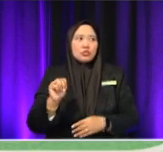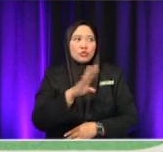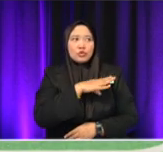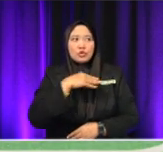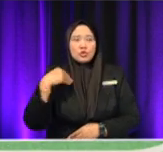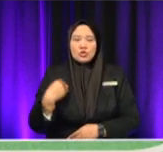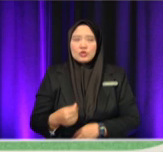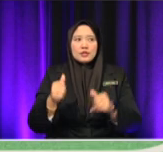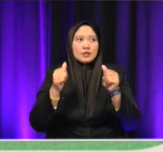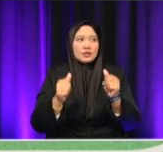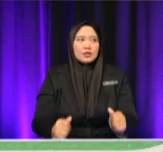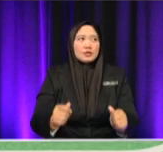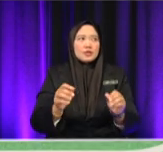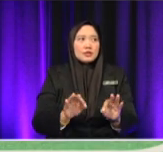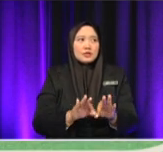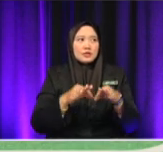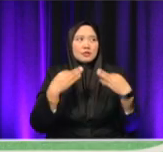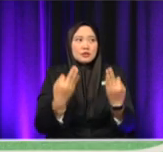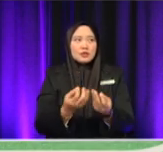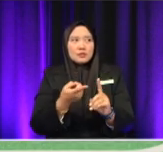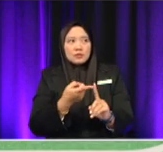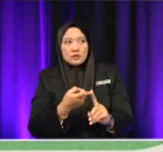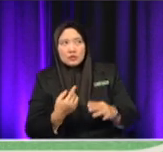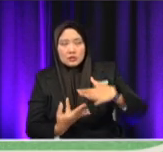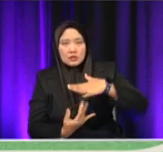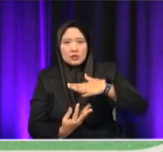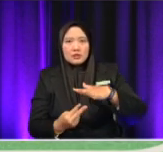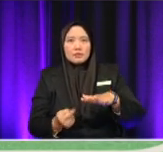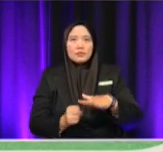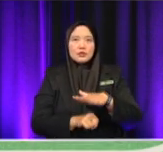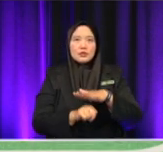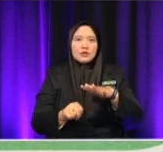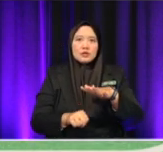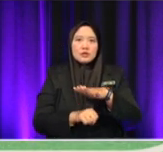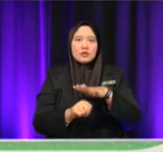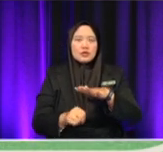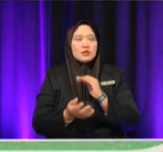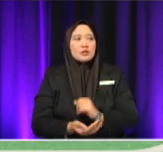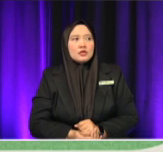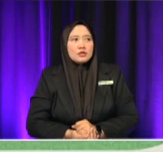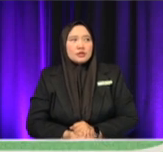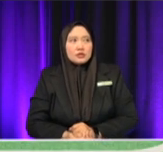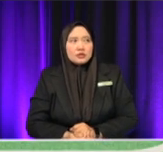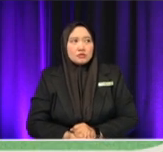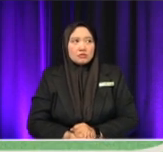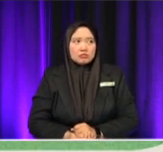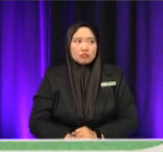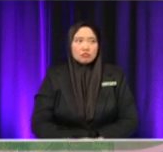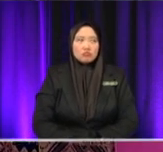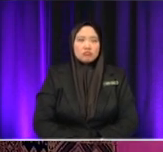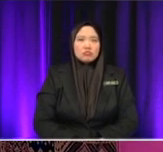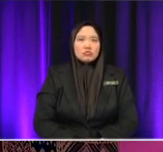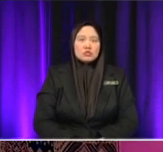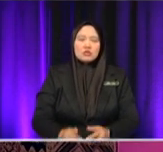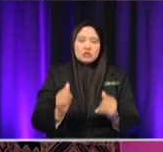wa ahlikum naro maksudnya Jagalah dirimu dan juga ahli keluargamu daripada panasnya api neraka ini